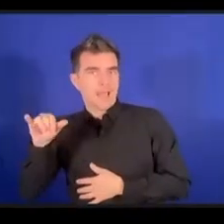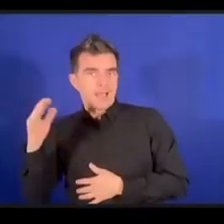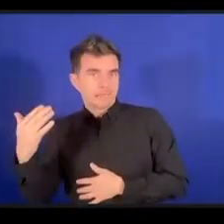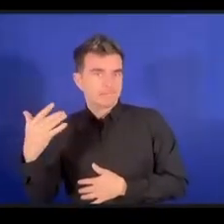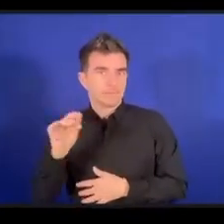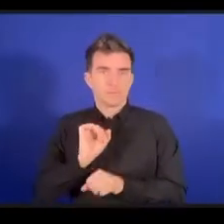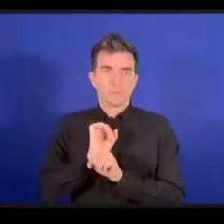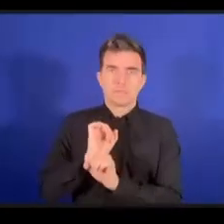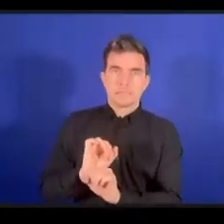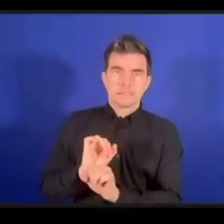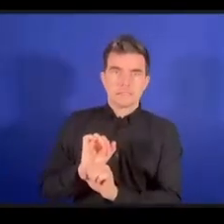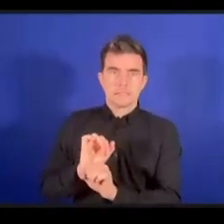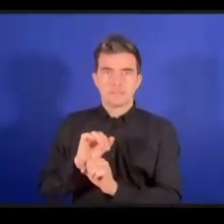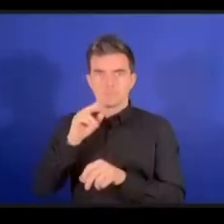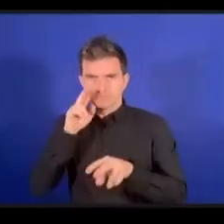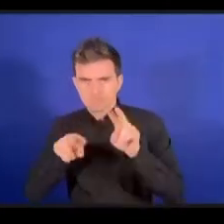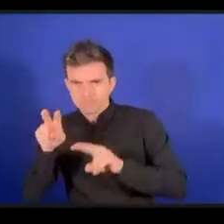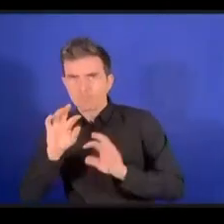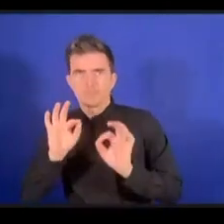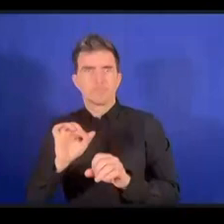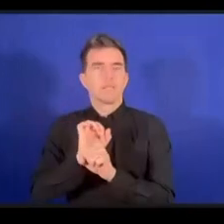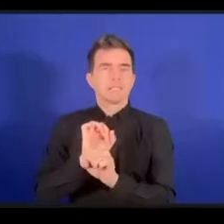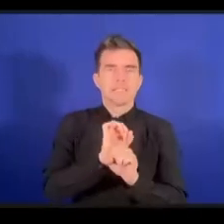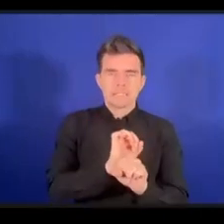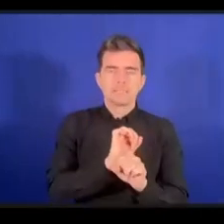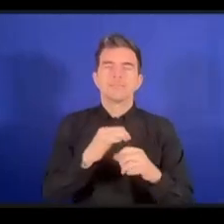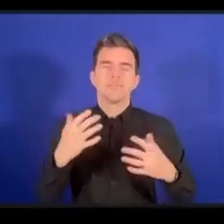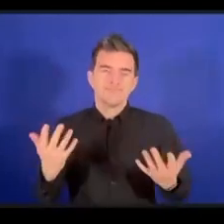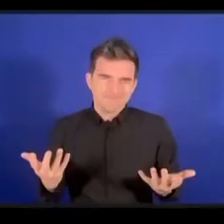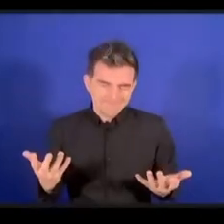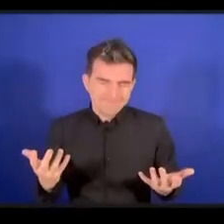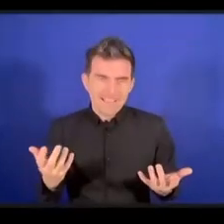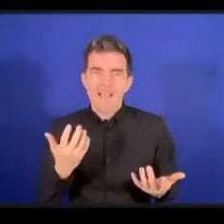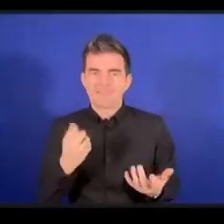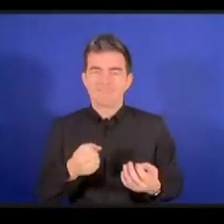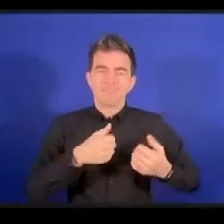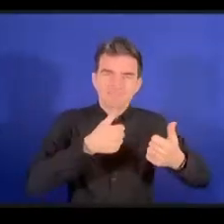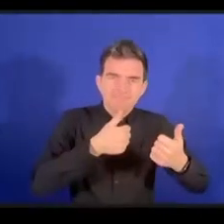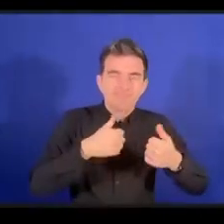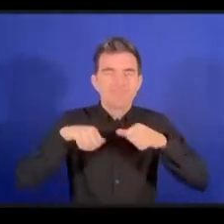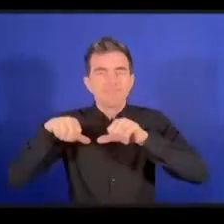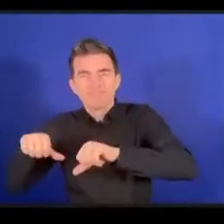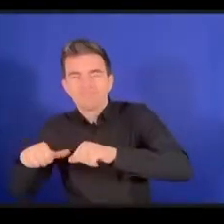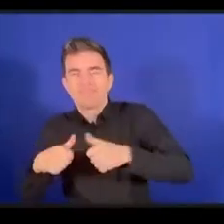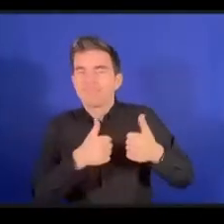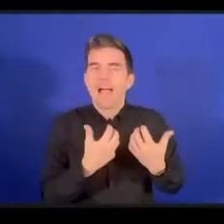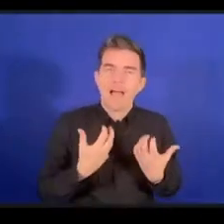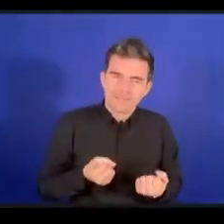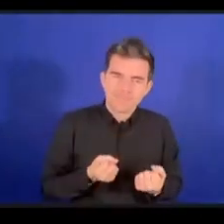他们影响到这个对这个互联网进行攻击。